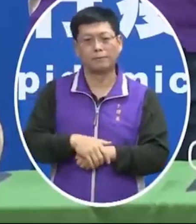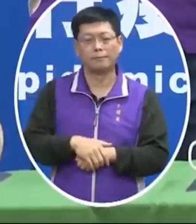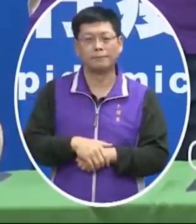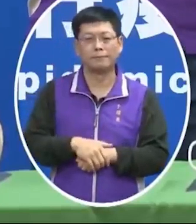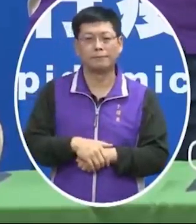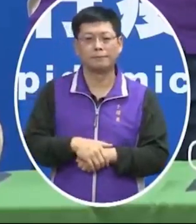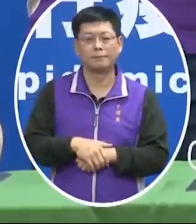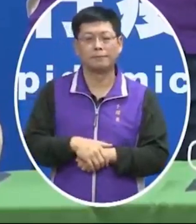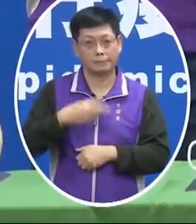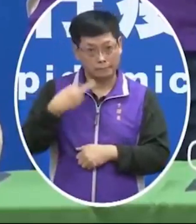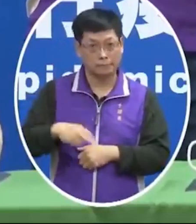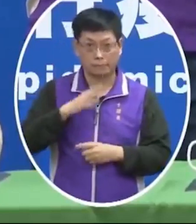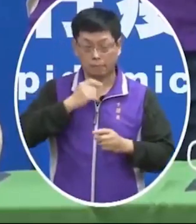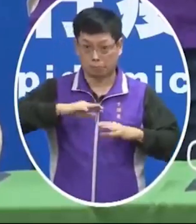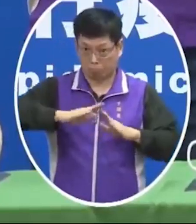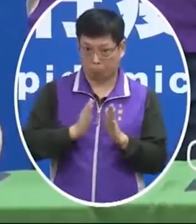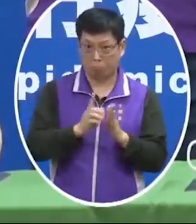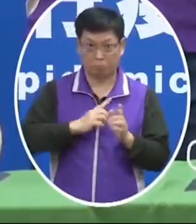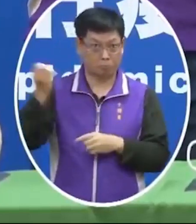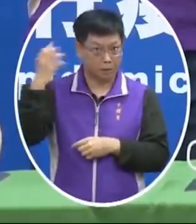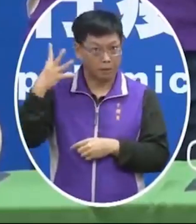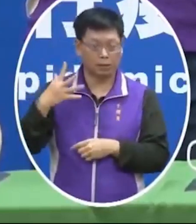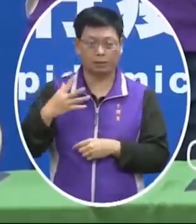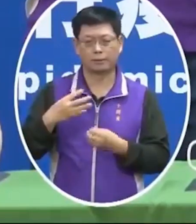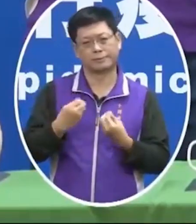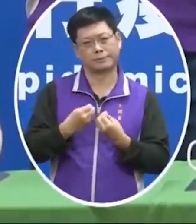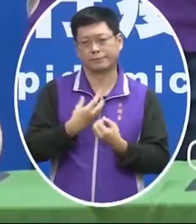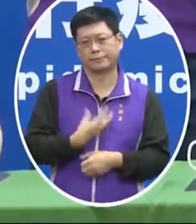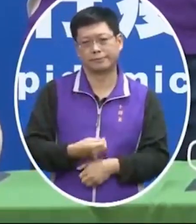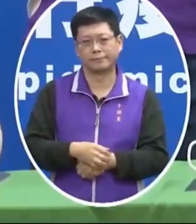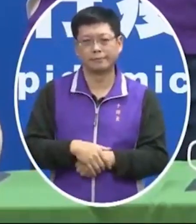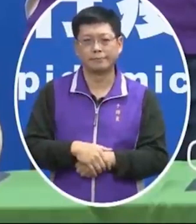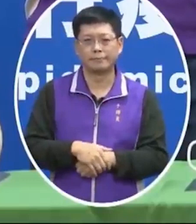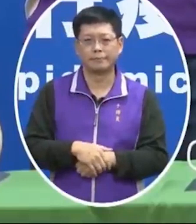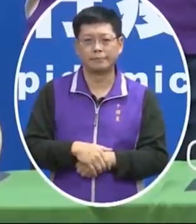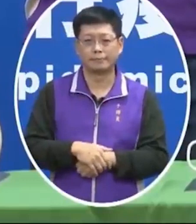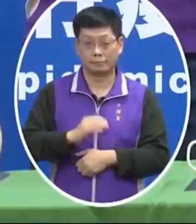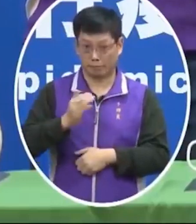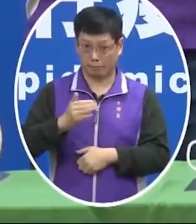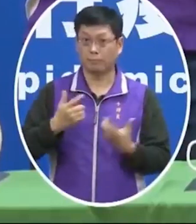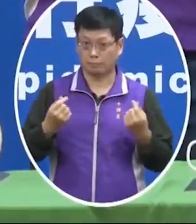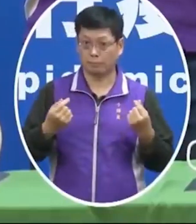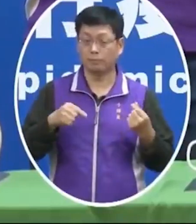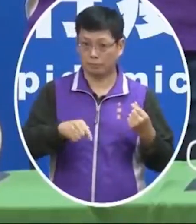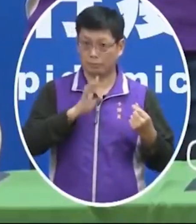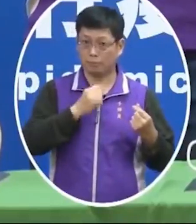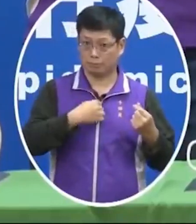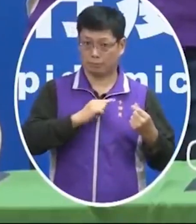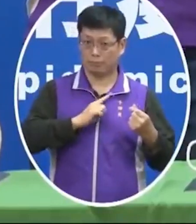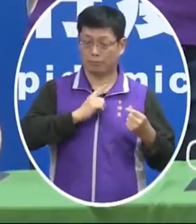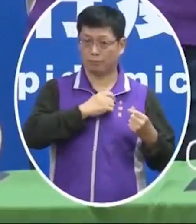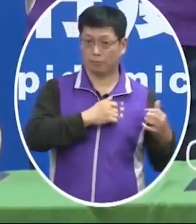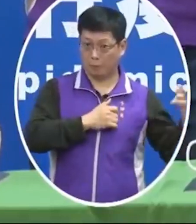哈，我们大家都觉得在第一个时间听到当然都很沮丧，好，那不过这也是我们带